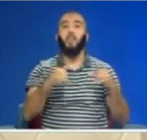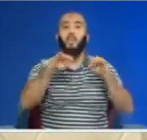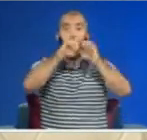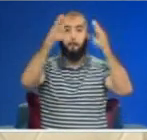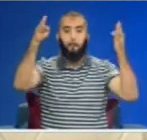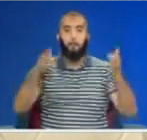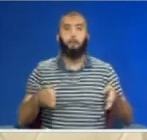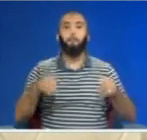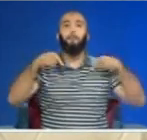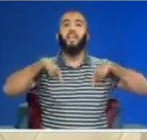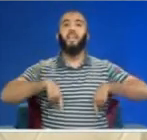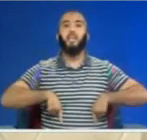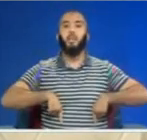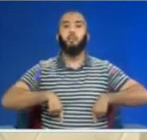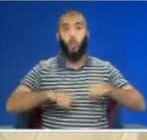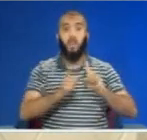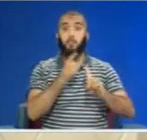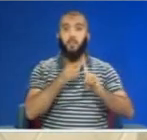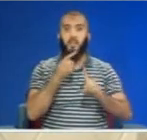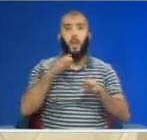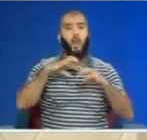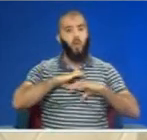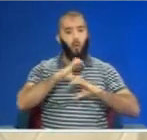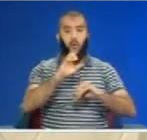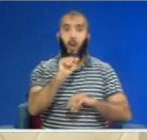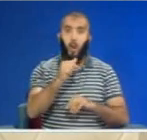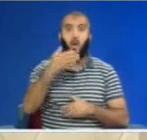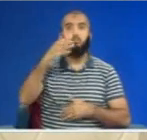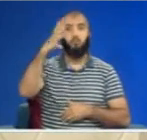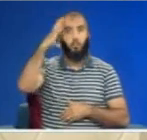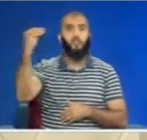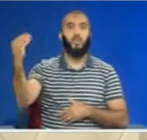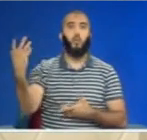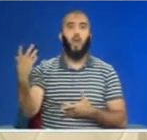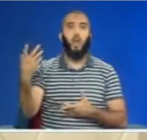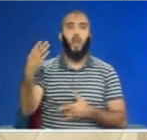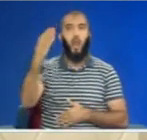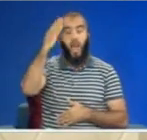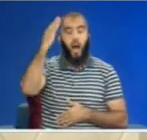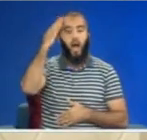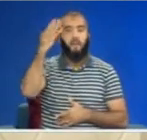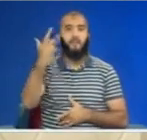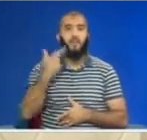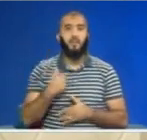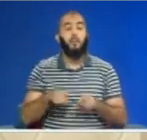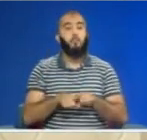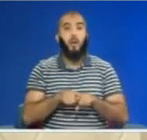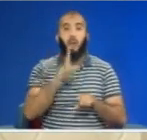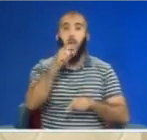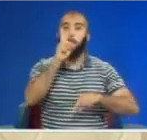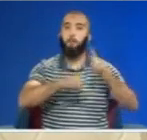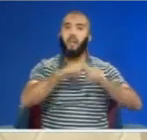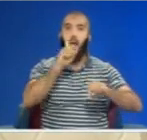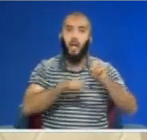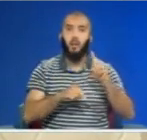إنجازها ناس علماء ثقة، وكذلك عندهم دراية ويستعينون بأحدث الأرصدة